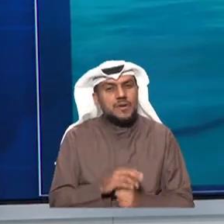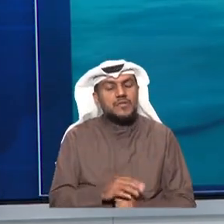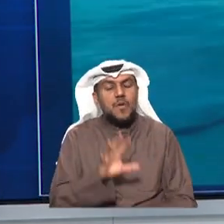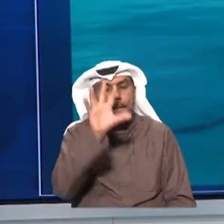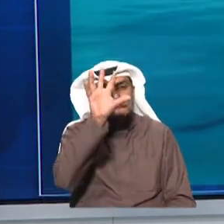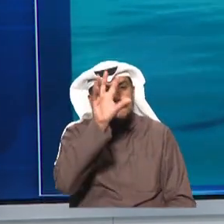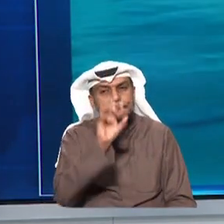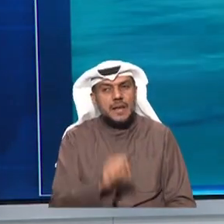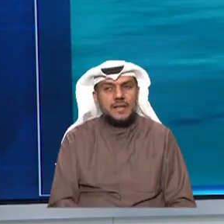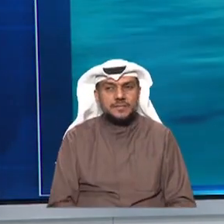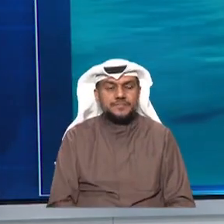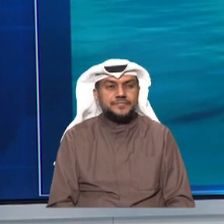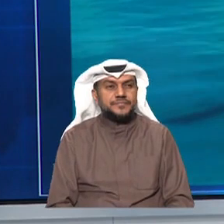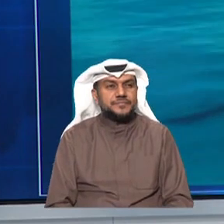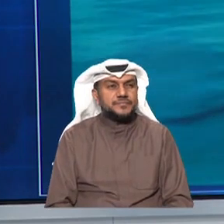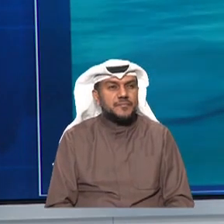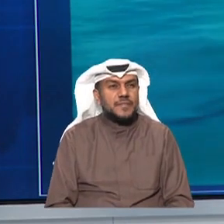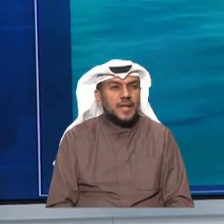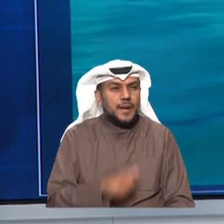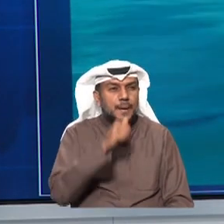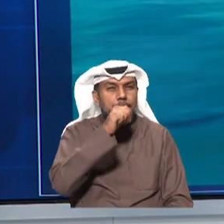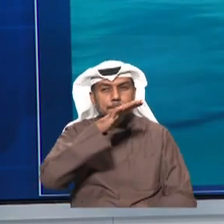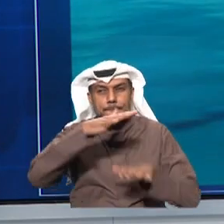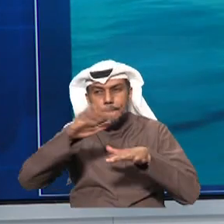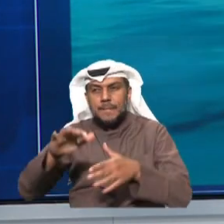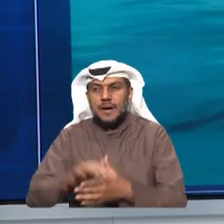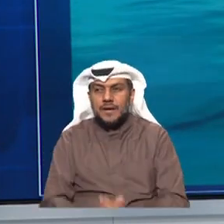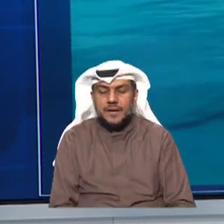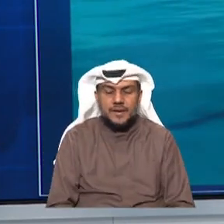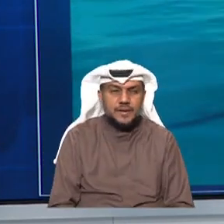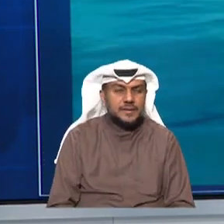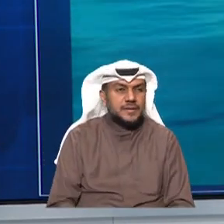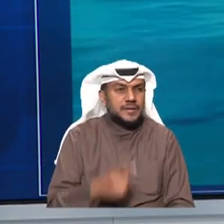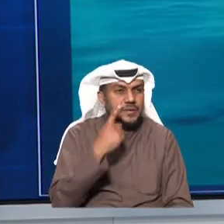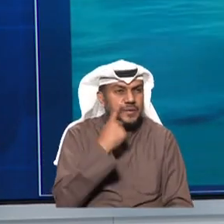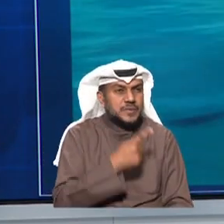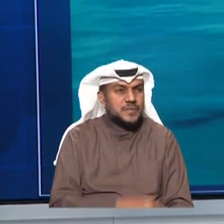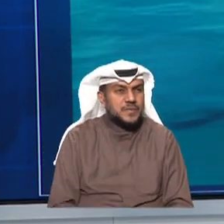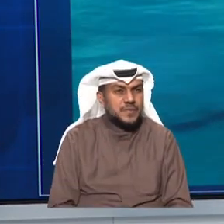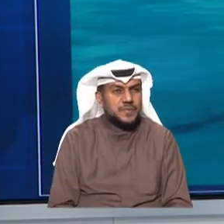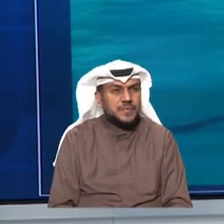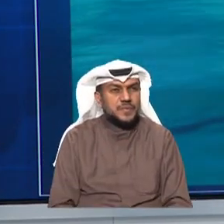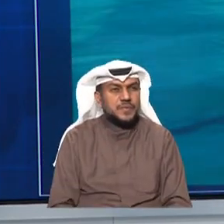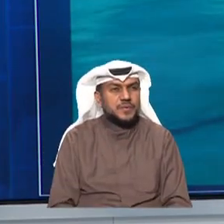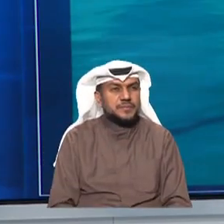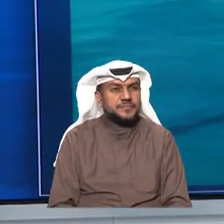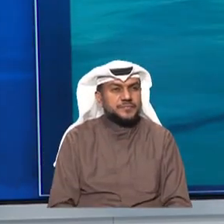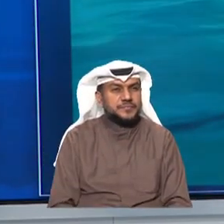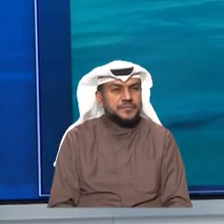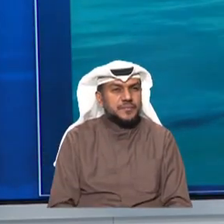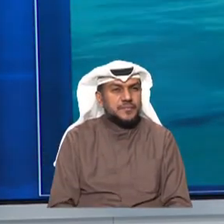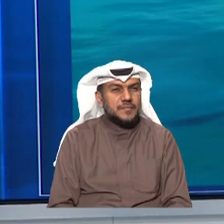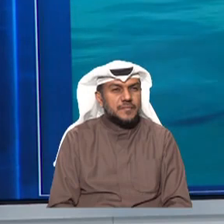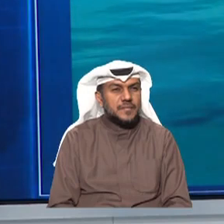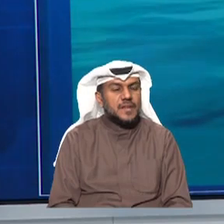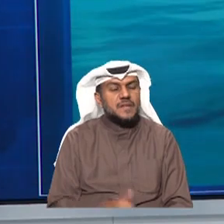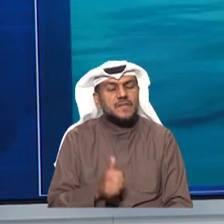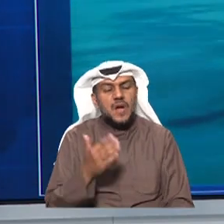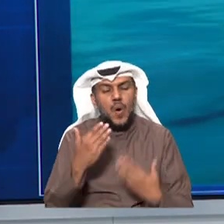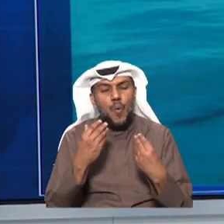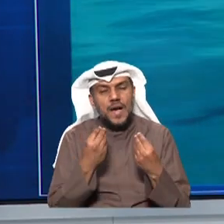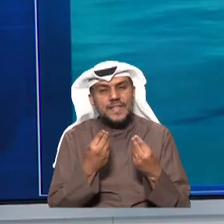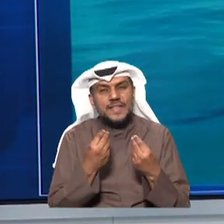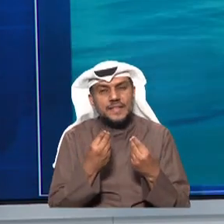الليل الأخيرة. الأجواء البحرية أعزائي المشاهدين متوقعة خلال 24 ساعة القادمة بمشيئة الله، أجواء معتدلة بشكل